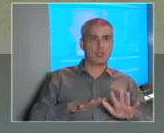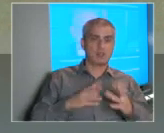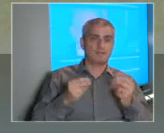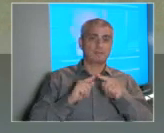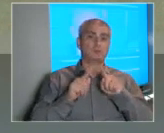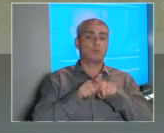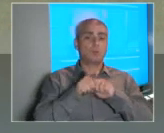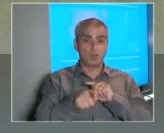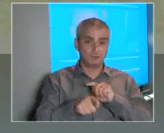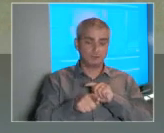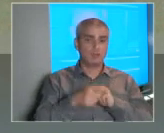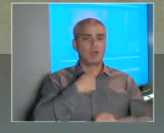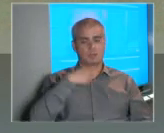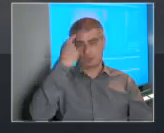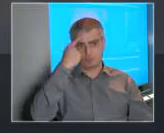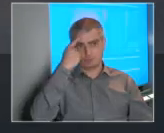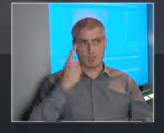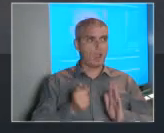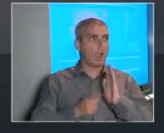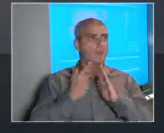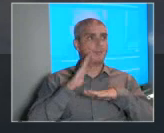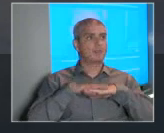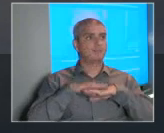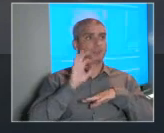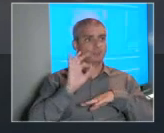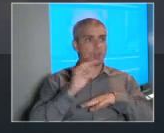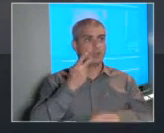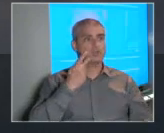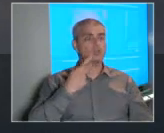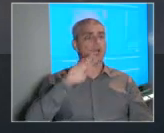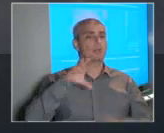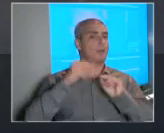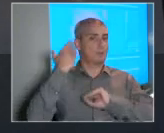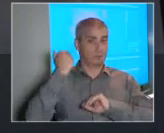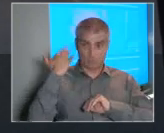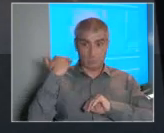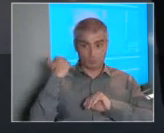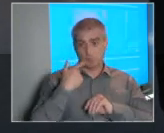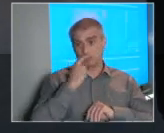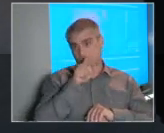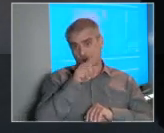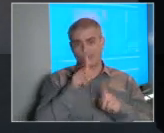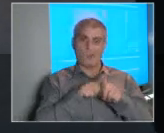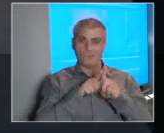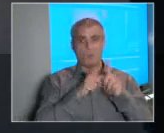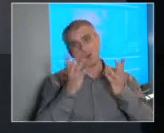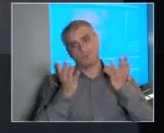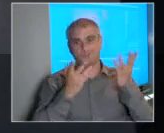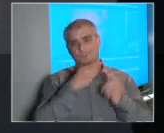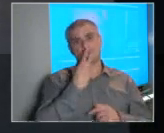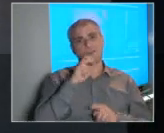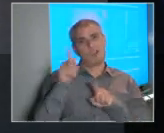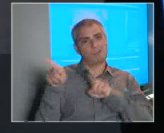מן הסוג הזה, אנחנו יודעים שהפעם התפקיד שלו עוד יותר מהבחירות הקודמות, שגם אז יוחסו לו כאילו איזה שהן